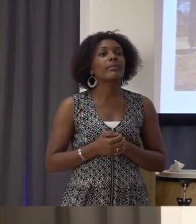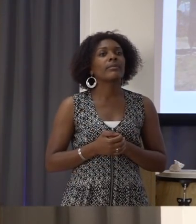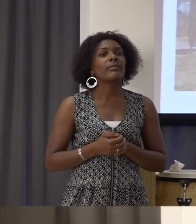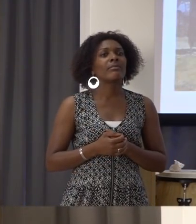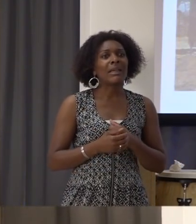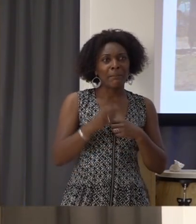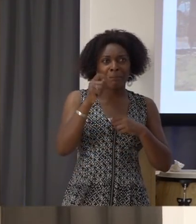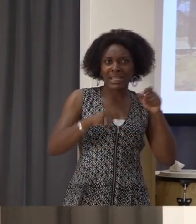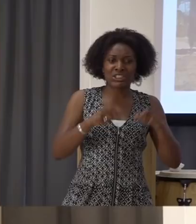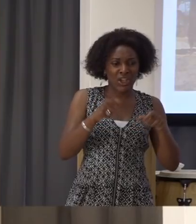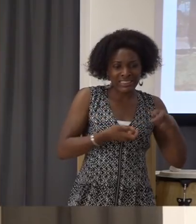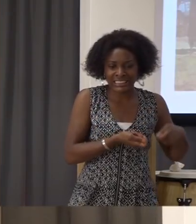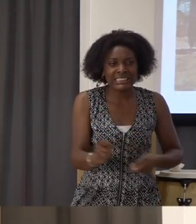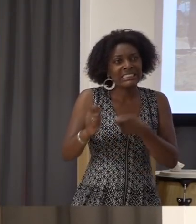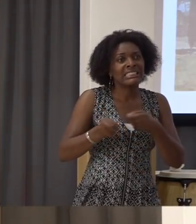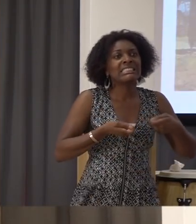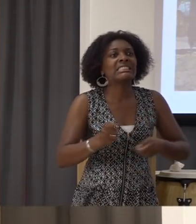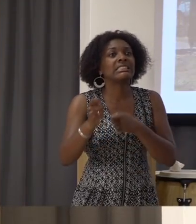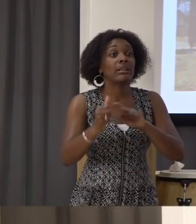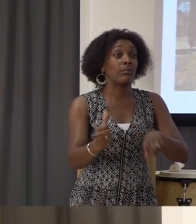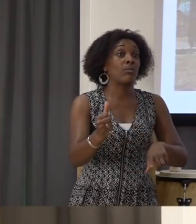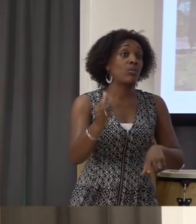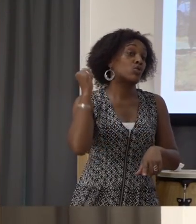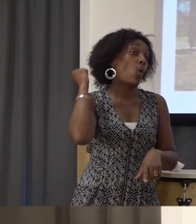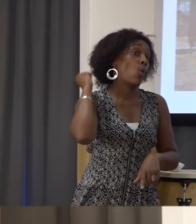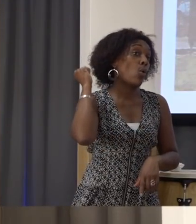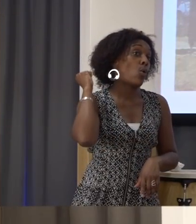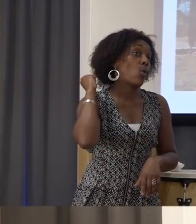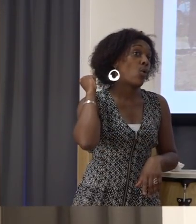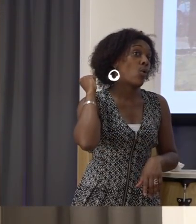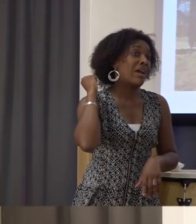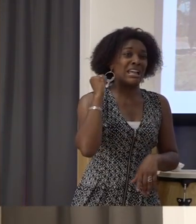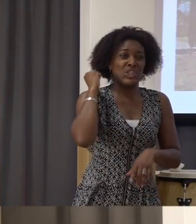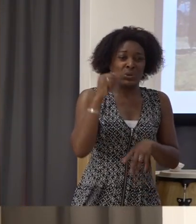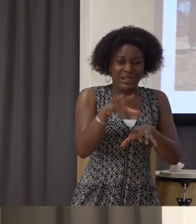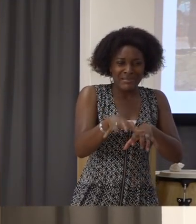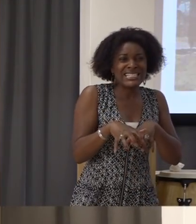dos. Ils y ont tracé de longs sillons.